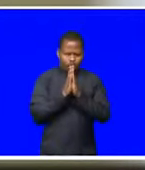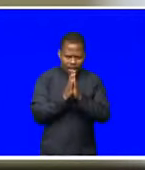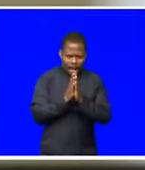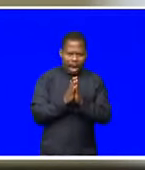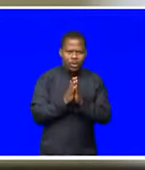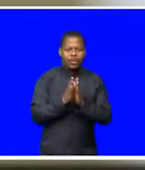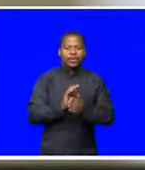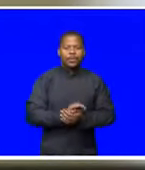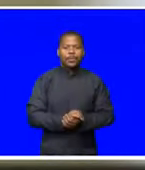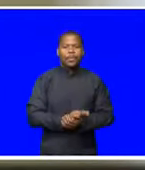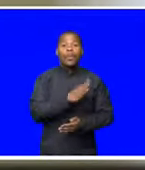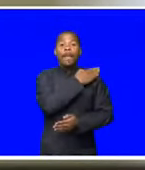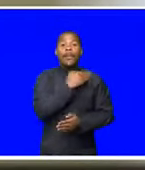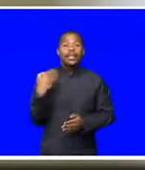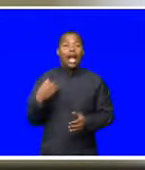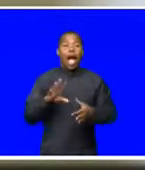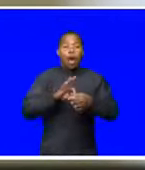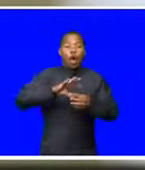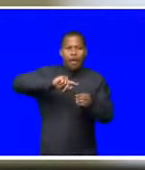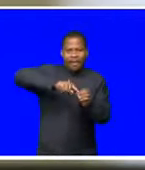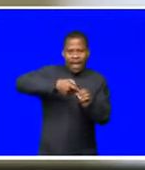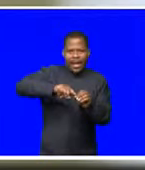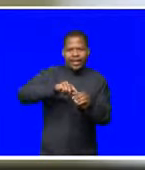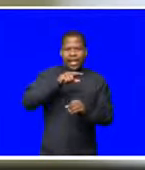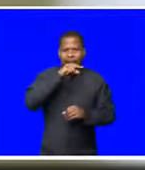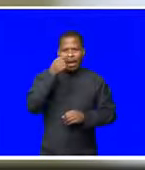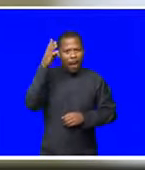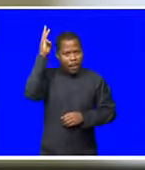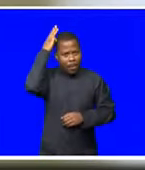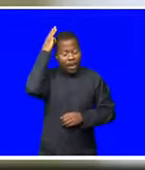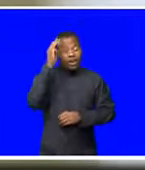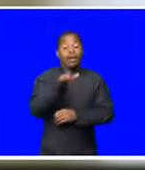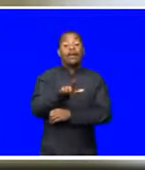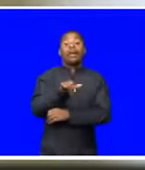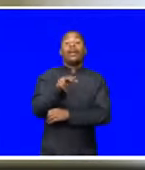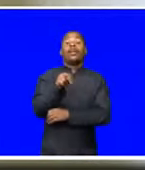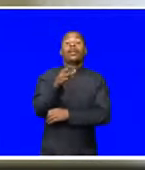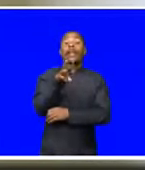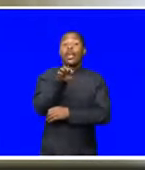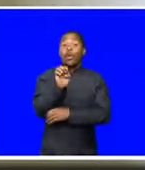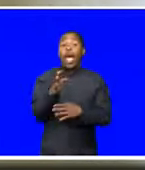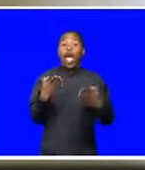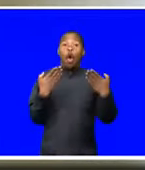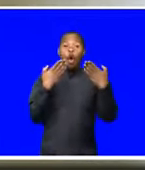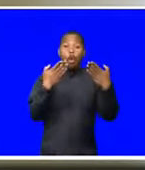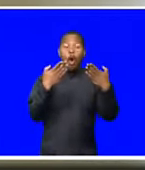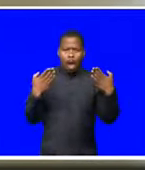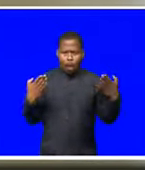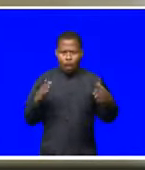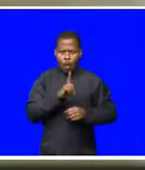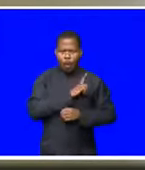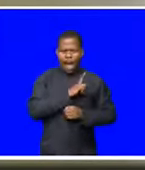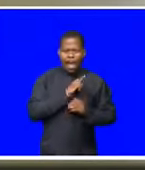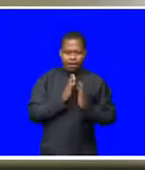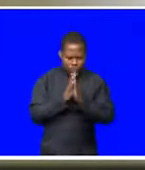mthandazo lenwendile solo siyayiva le mithandazo iyaphuma emthandazo yale live liyathandazelwa live solo